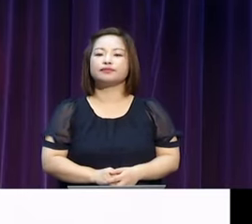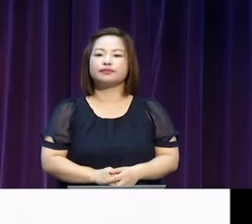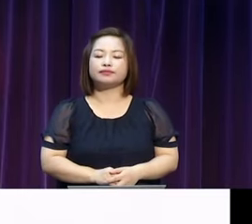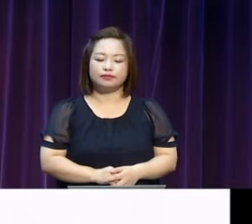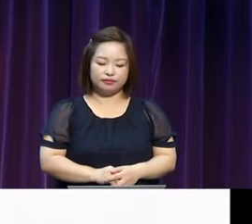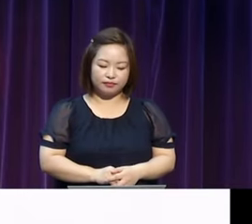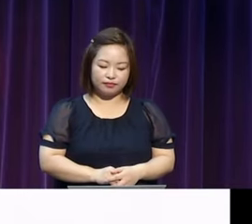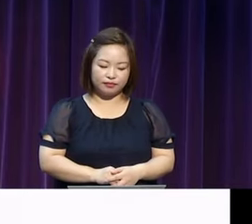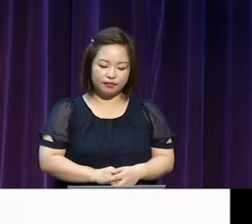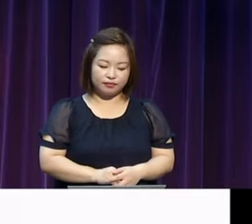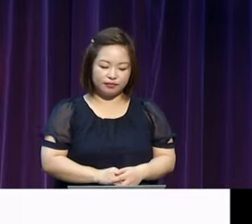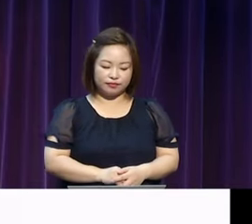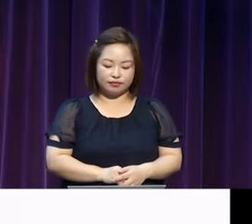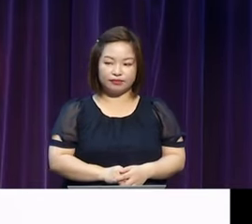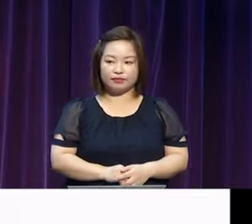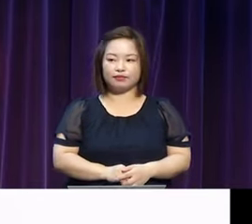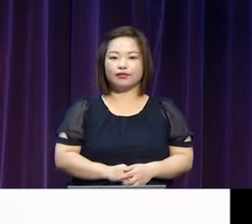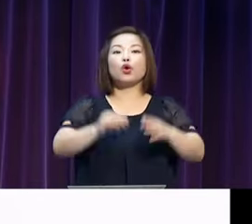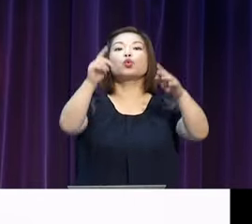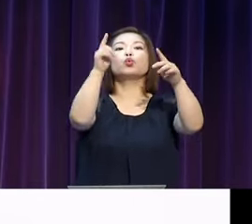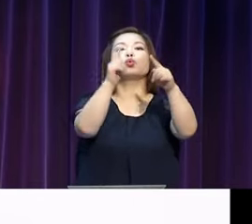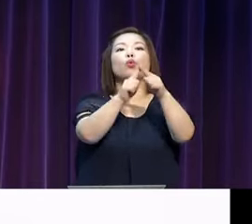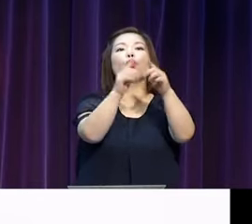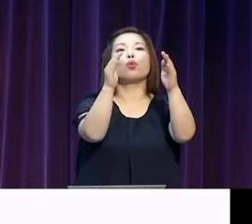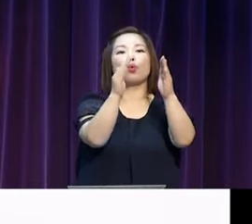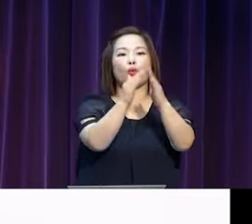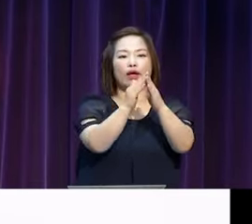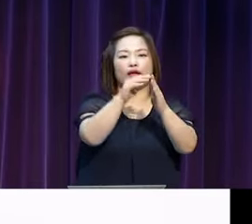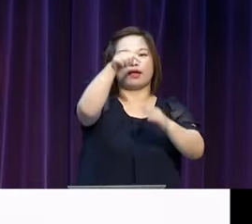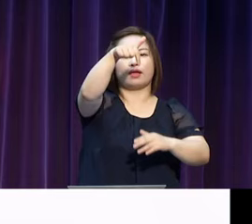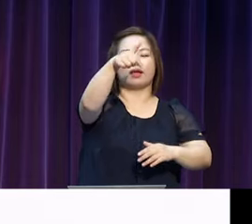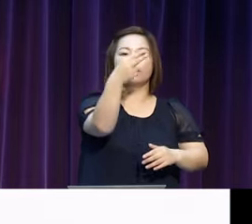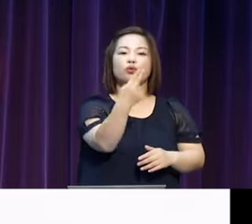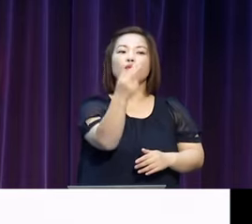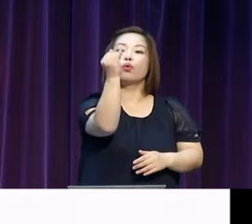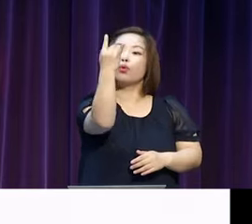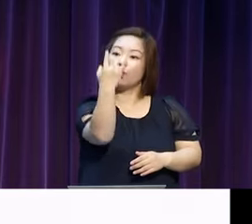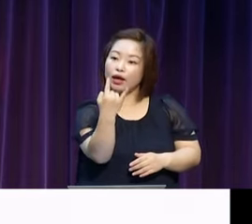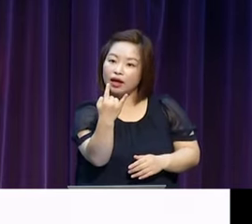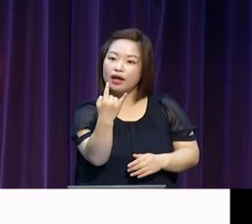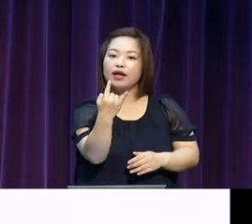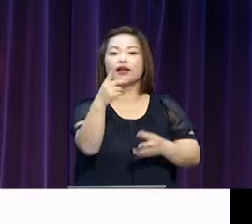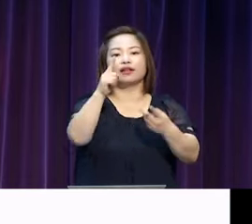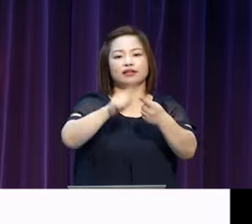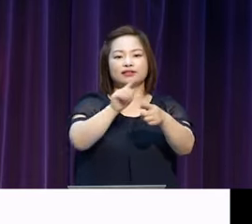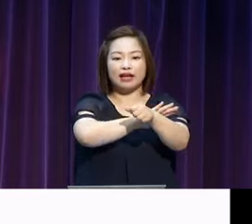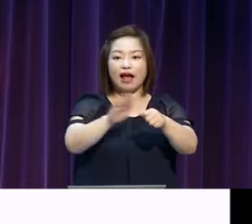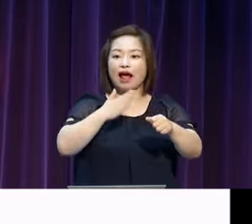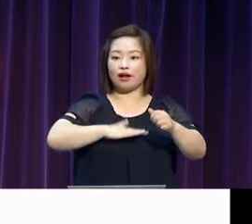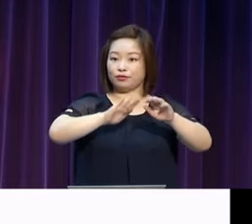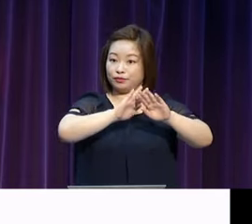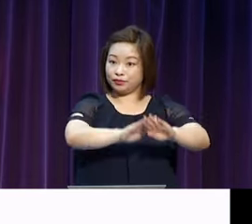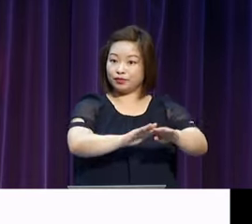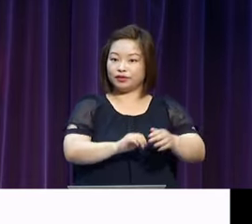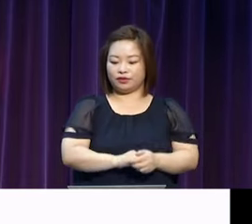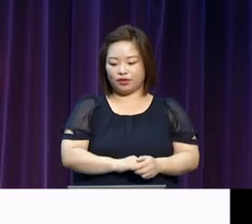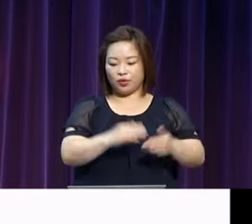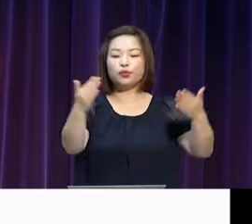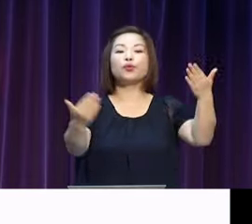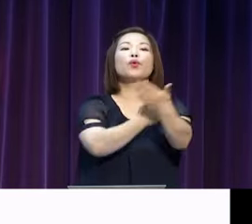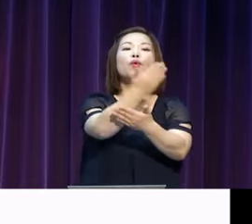이 교회가 무엇이냐, 교제가 무엇이냐 이걸 잘 알아야 되는데 교제라고 하는